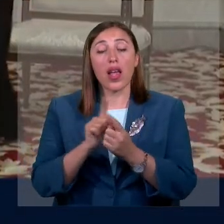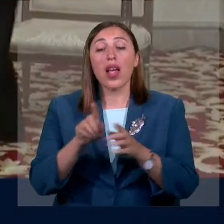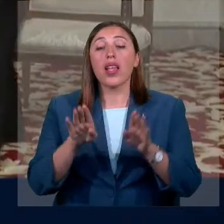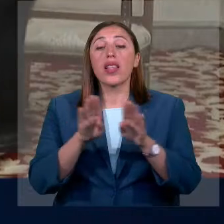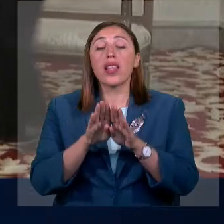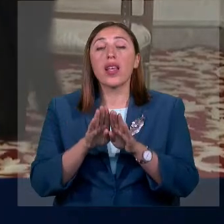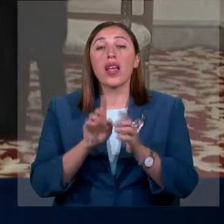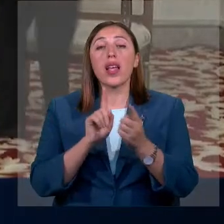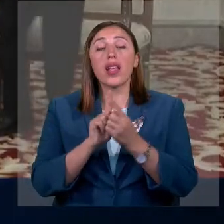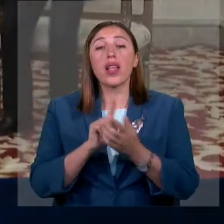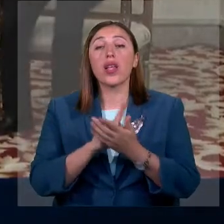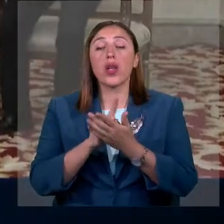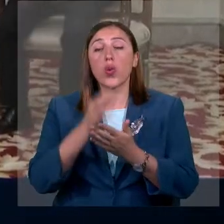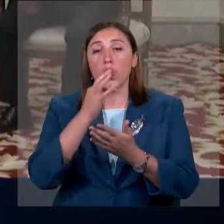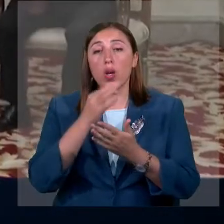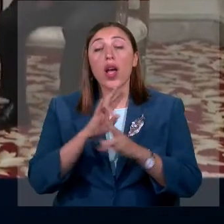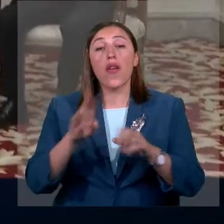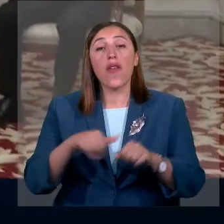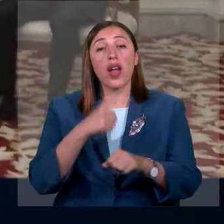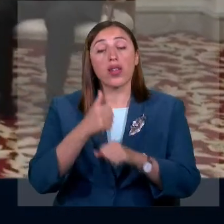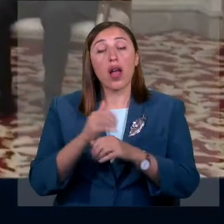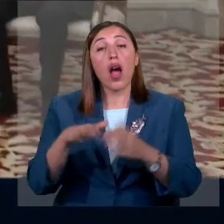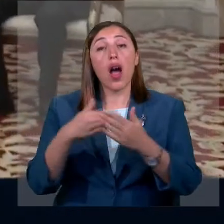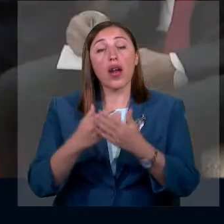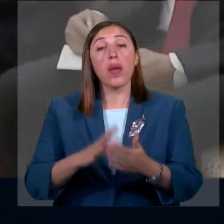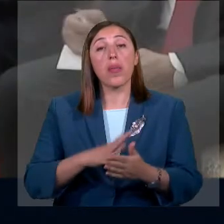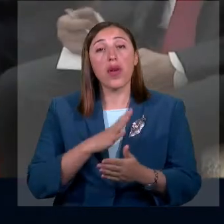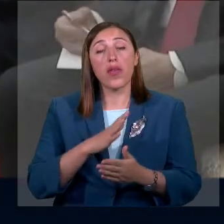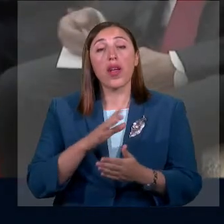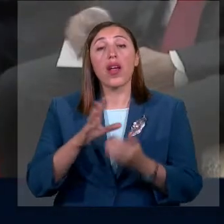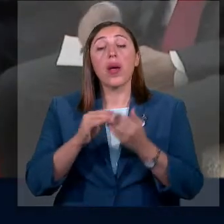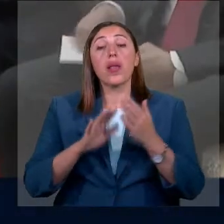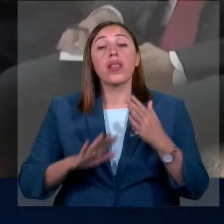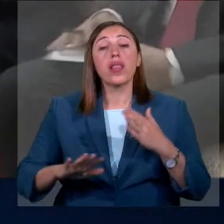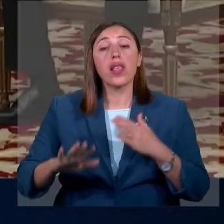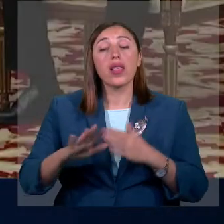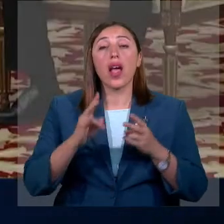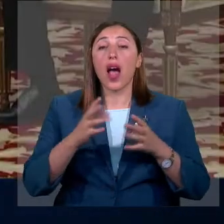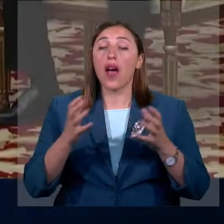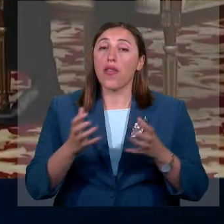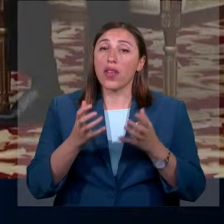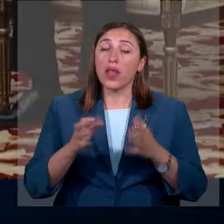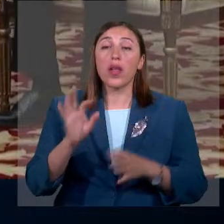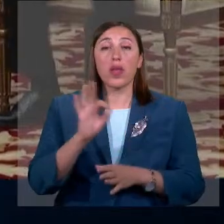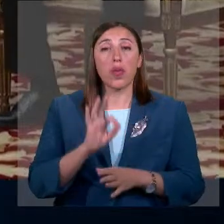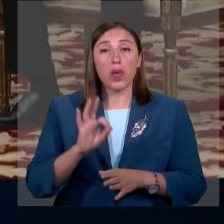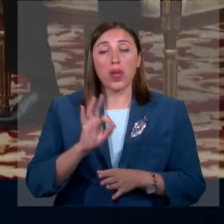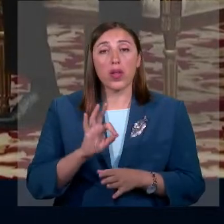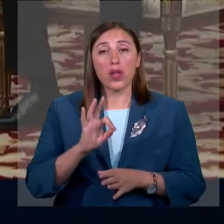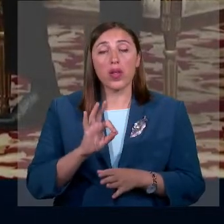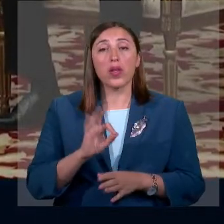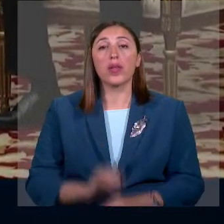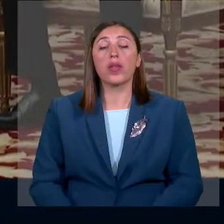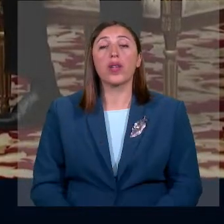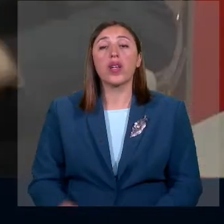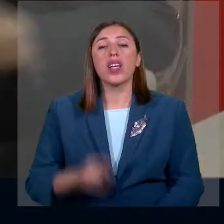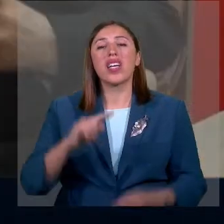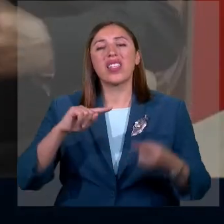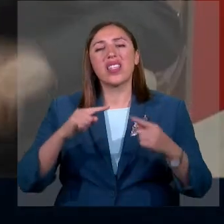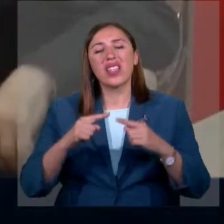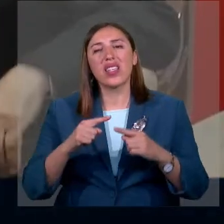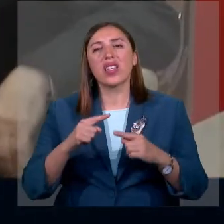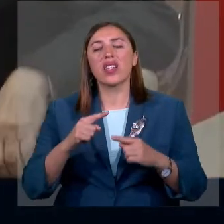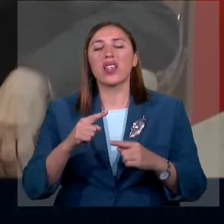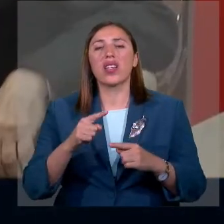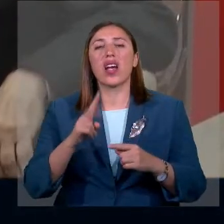դռնփակ բանակցությունները Հայաստանի վարչապետը առաջարկել է խոսել տարածաշրջանային անվտանգության մասին, ընդգծելով մեջբերեմ լարվածության